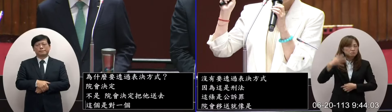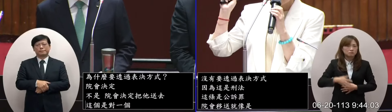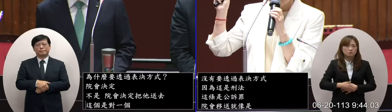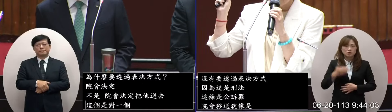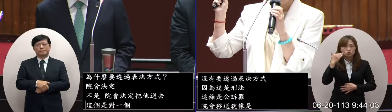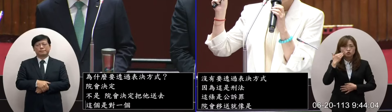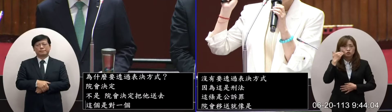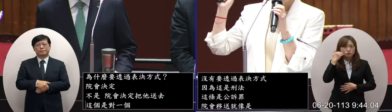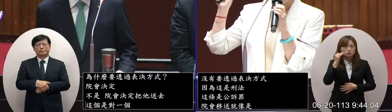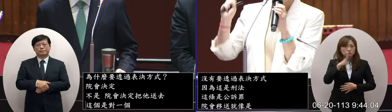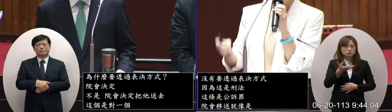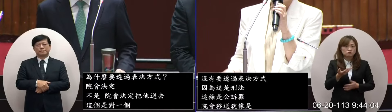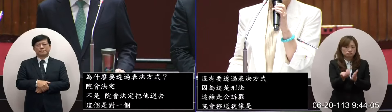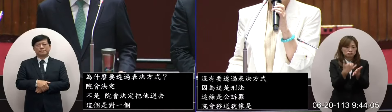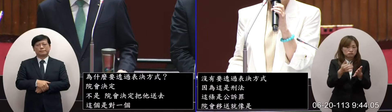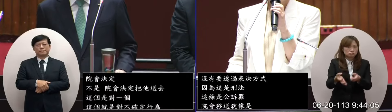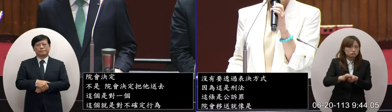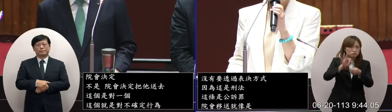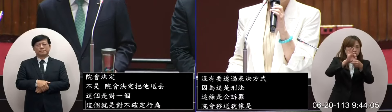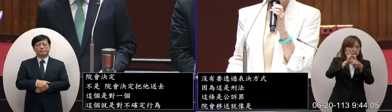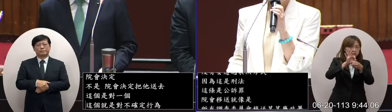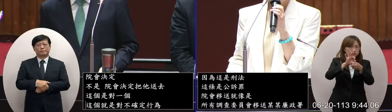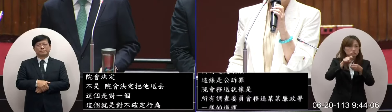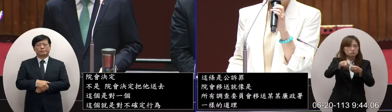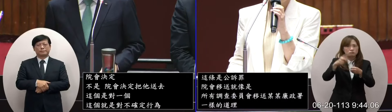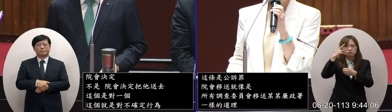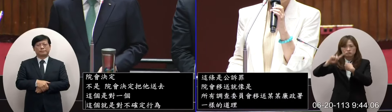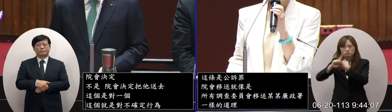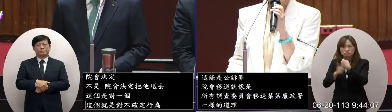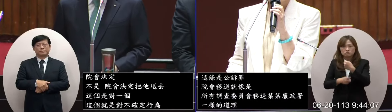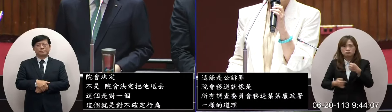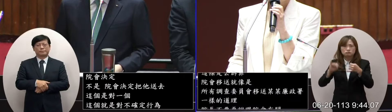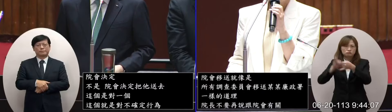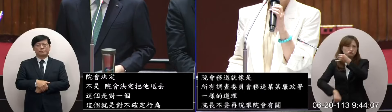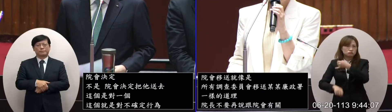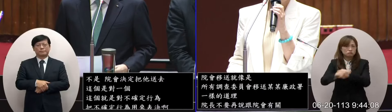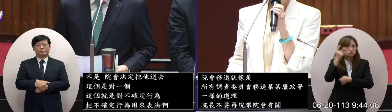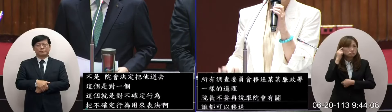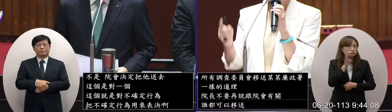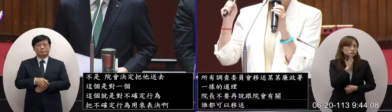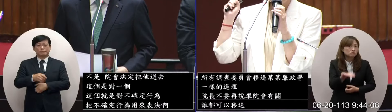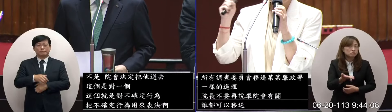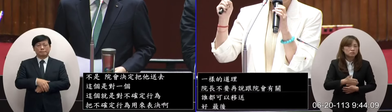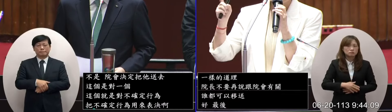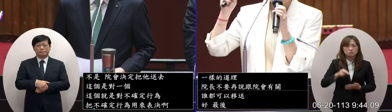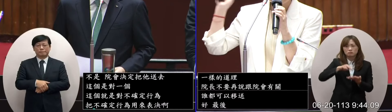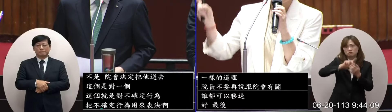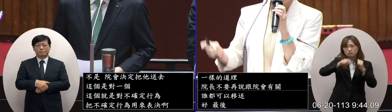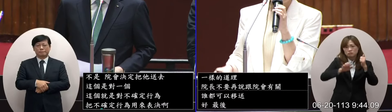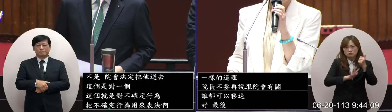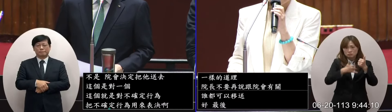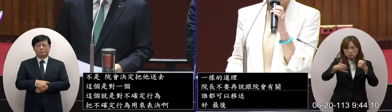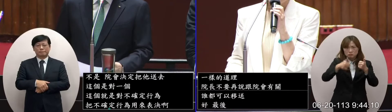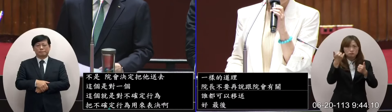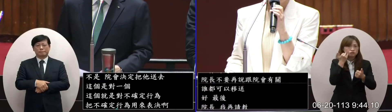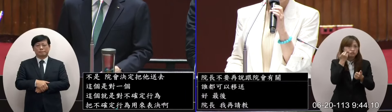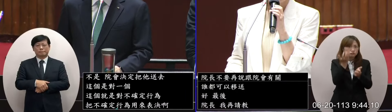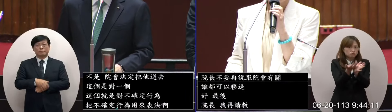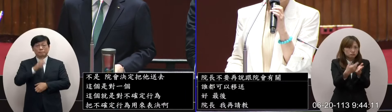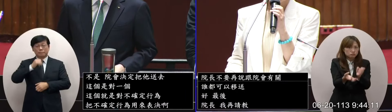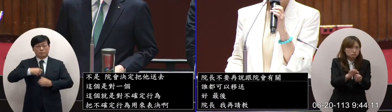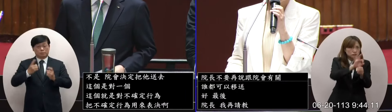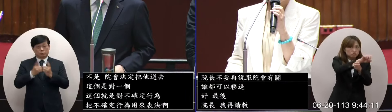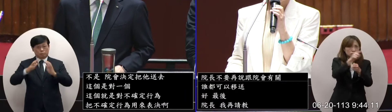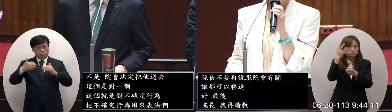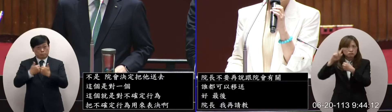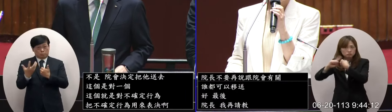只要增加预算就是违宪。你认为吗？立法委员只要增加预算就是违宪，你同意吗？ 宪法上对